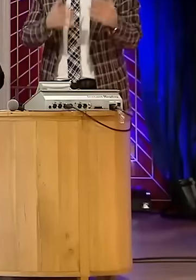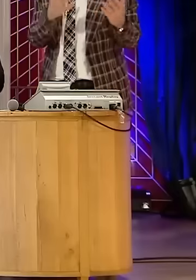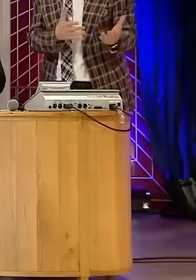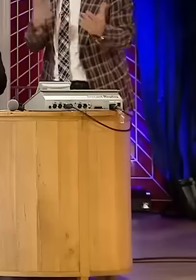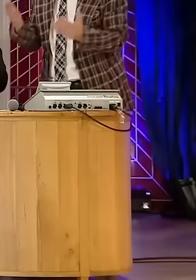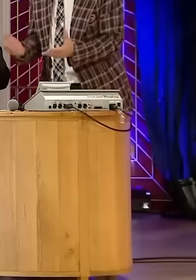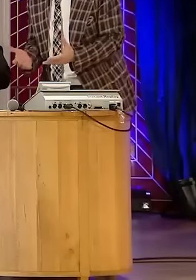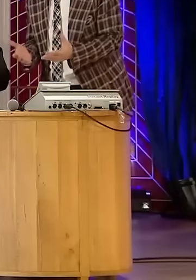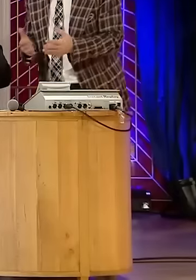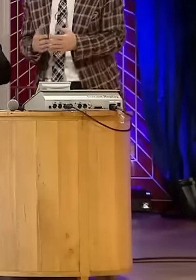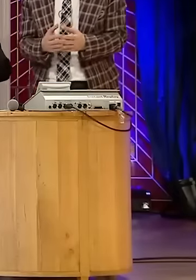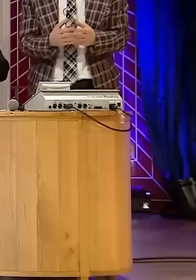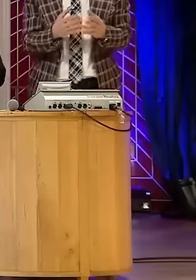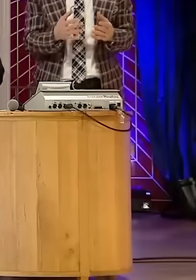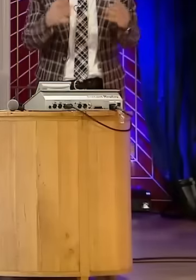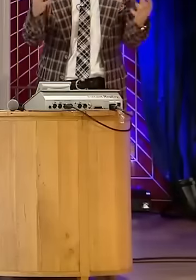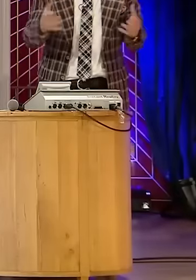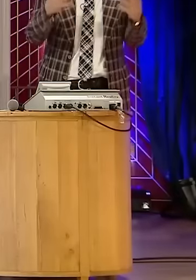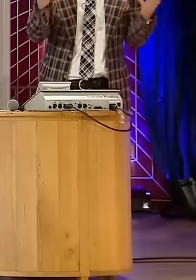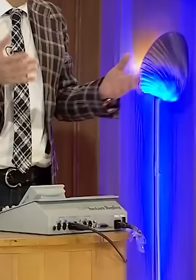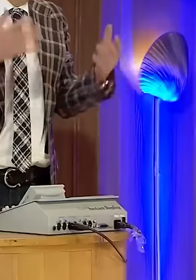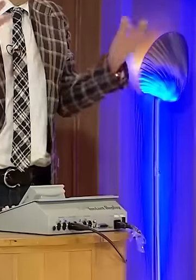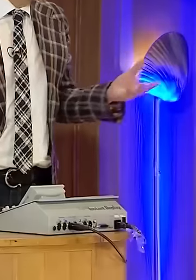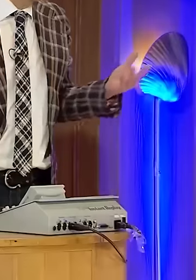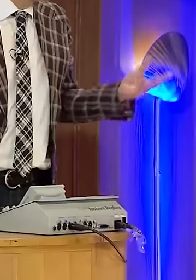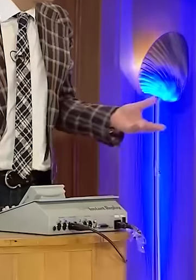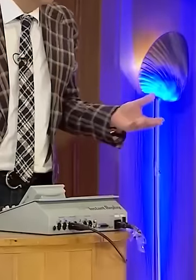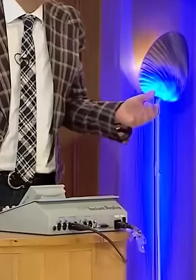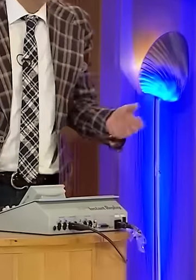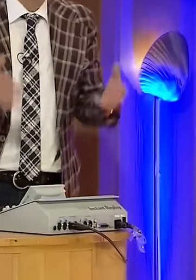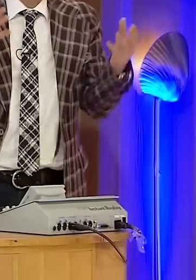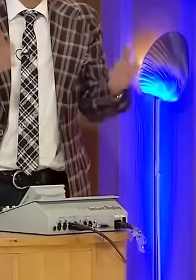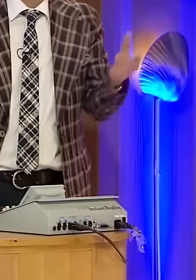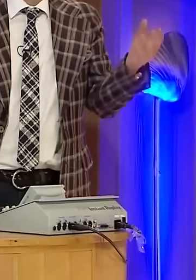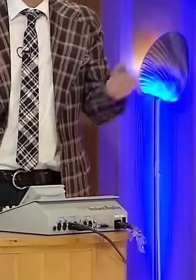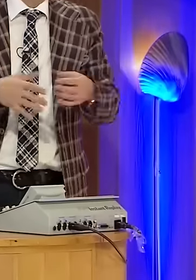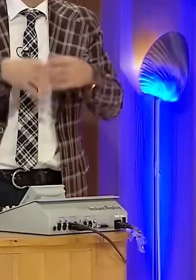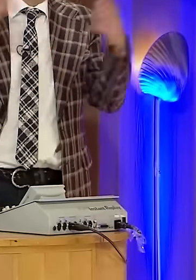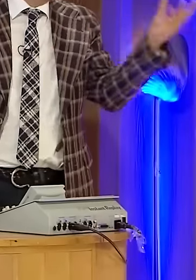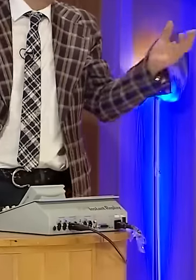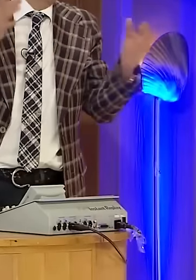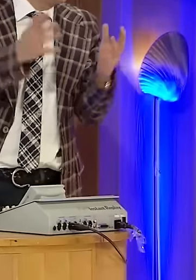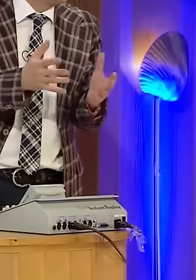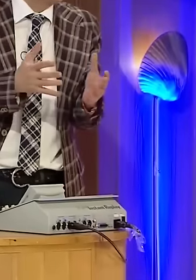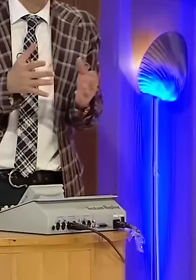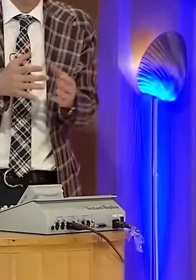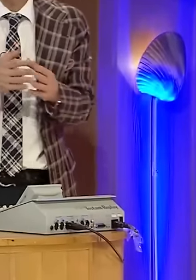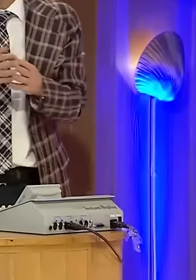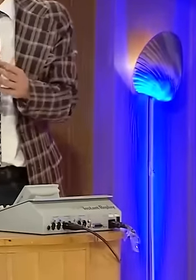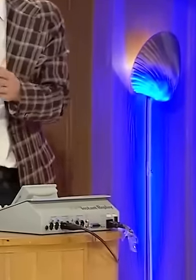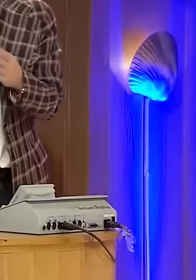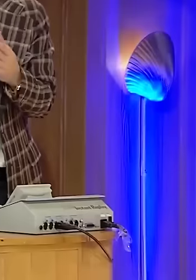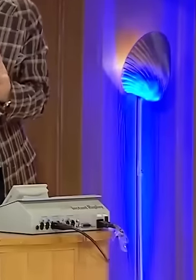işte tek kanallı dönemden beri bu birileri çıkıyor, şarkılar söylüyor, millet de hoplayıp zıplayıp çok eğleniyor, el